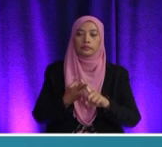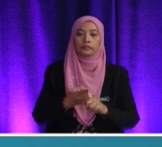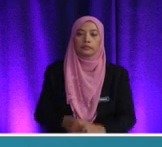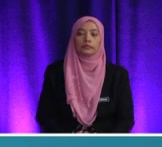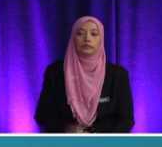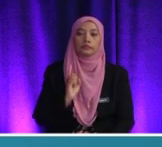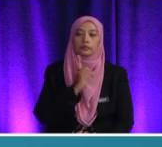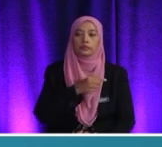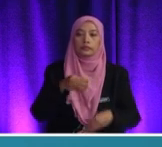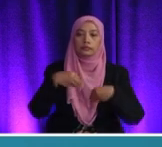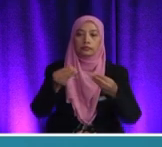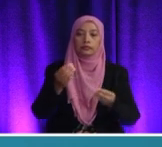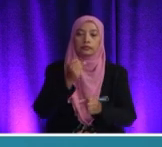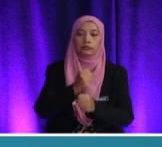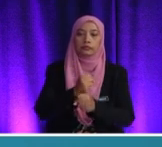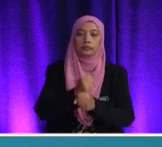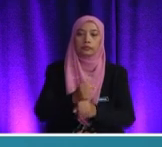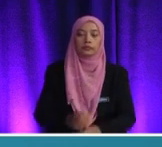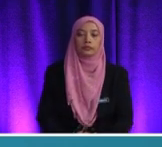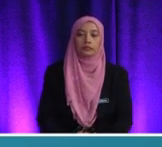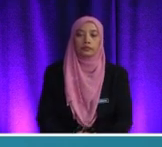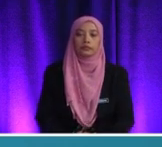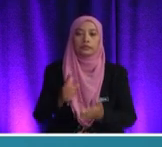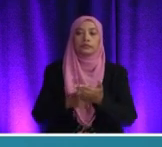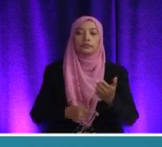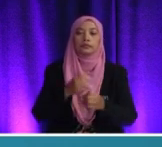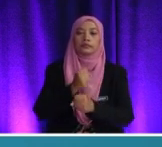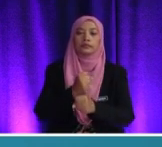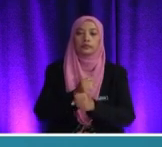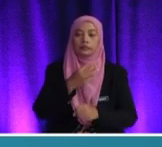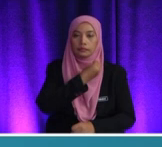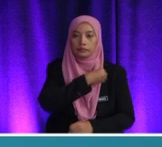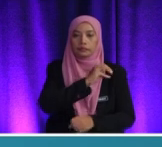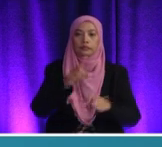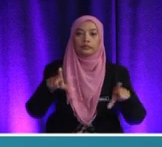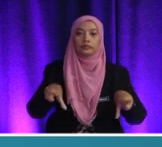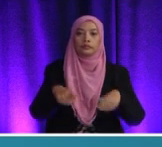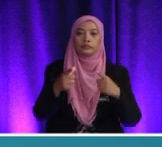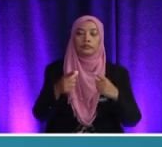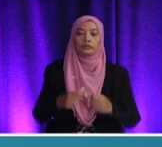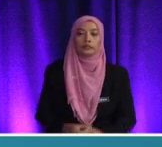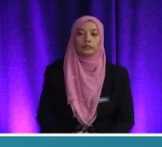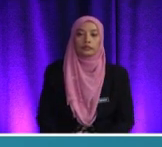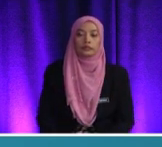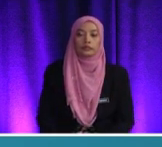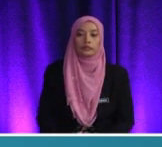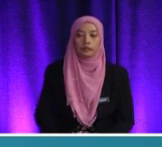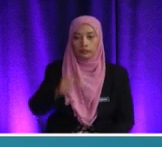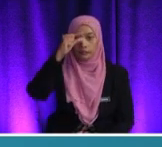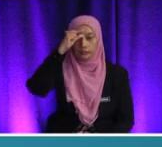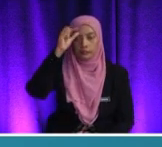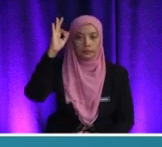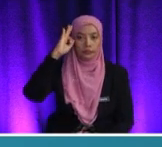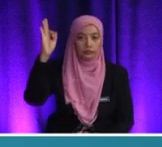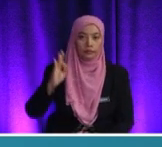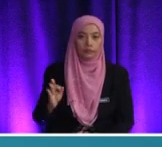Mang gede-gede diurusin harus berlakukan jago Iya Jadi kalau abang visi tengok di sini nah